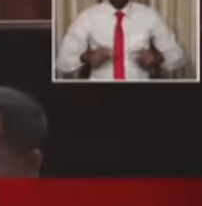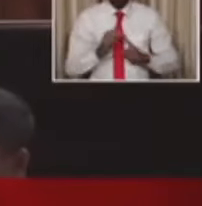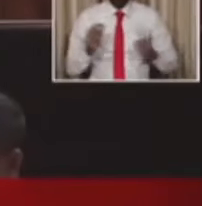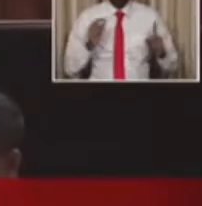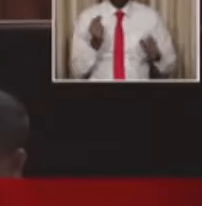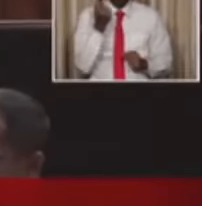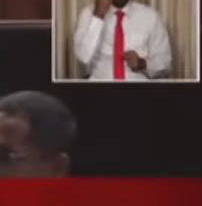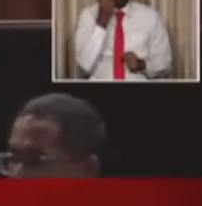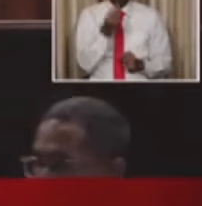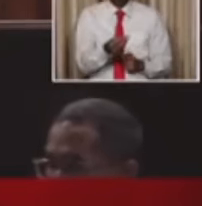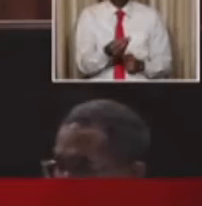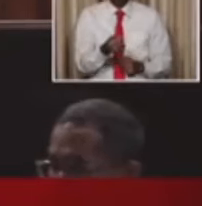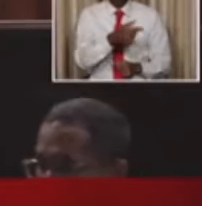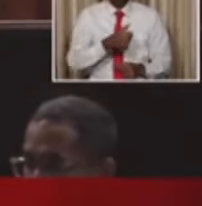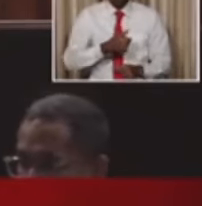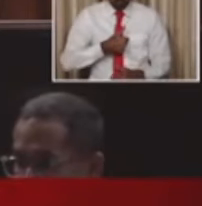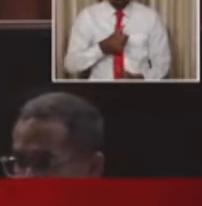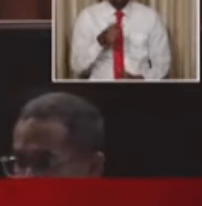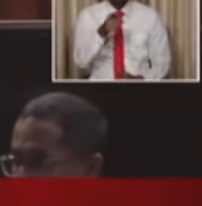මන්ත්‍රීවරුන්ට අදහස් දක්වන්න සභාව එකඟද?